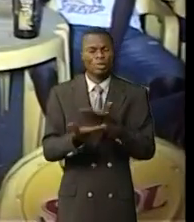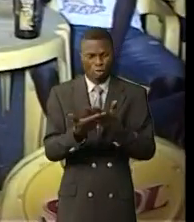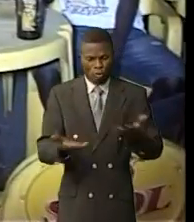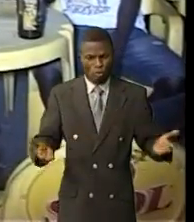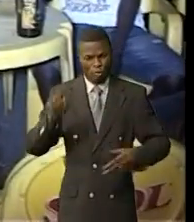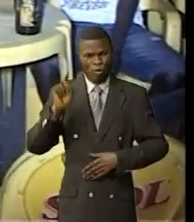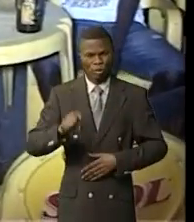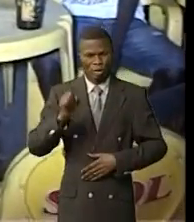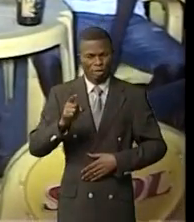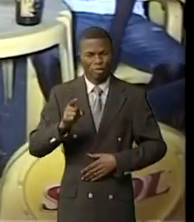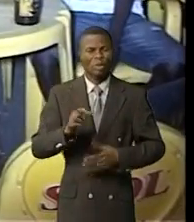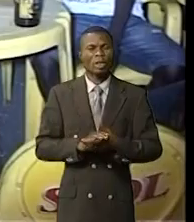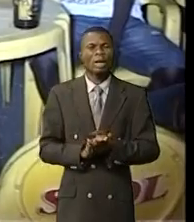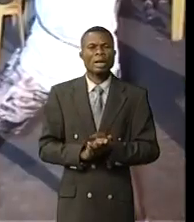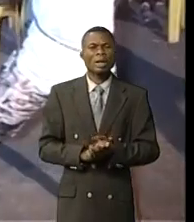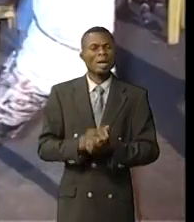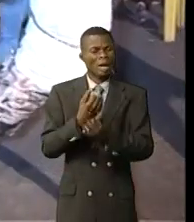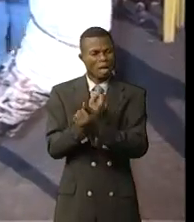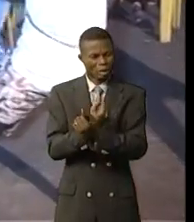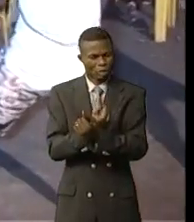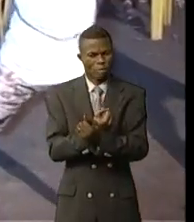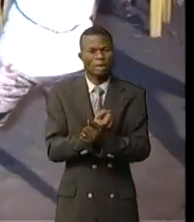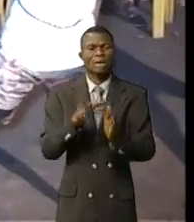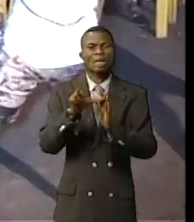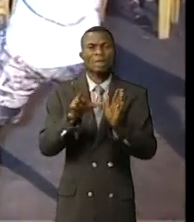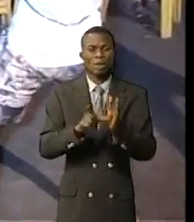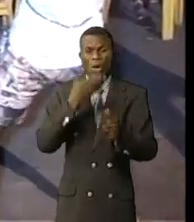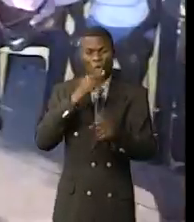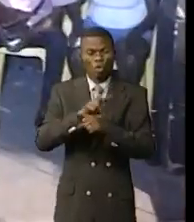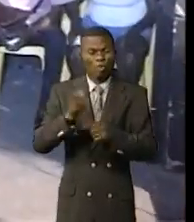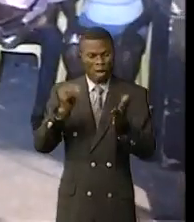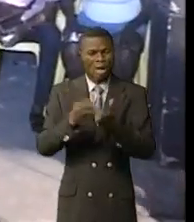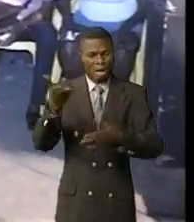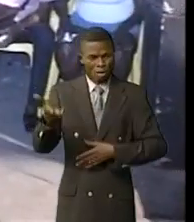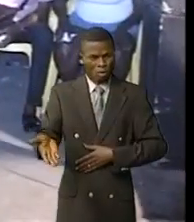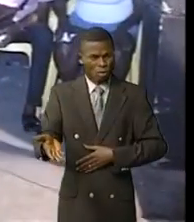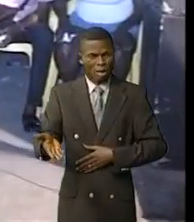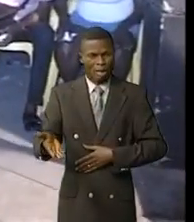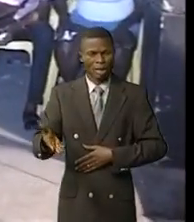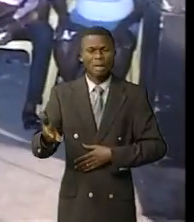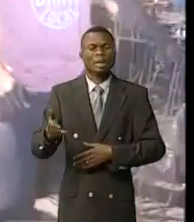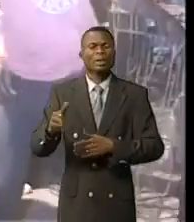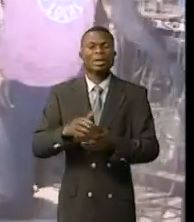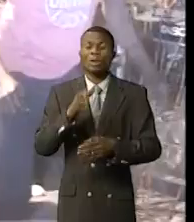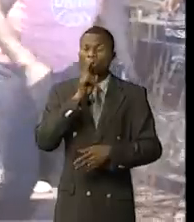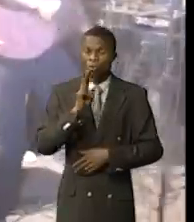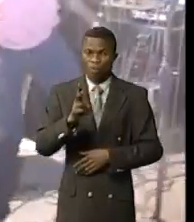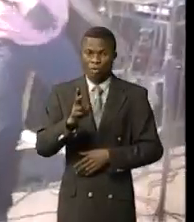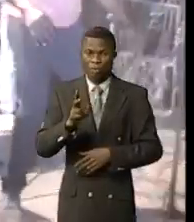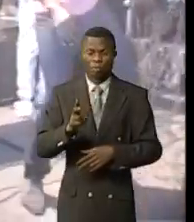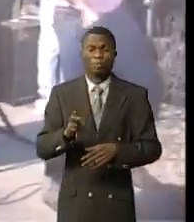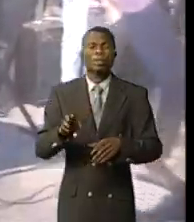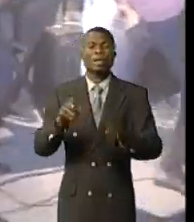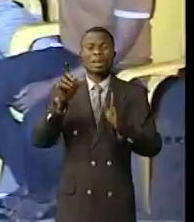Il faut se lâcher, mais avec responsabilité, car la Covid-19 n'est jamais loin. Une chose est vraie, que cette levée